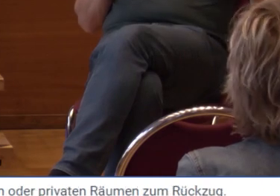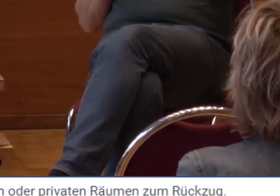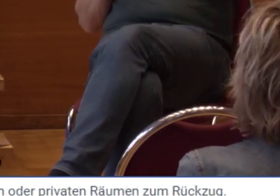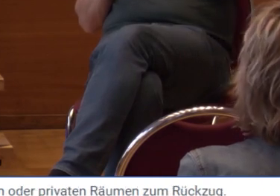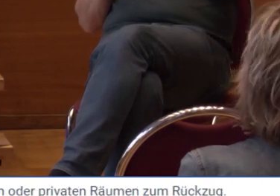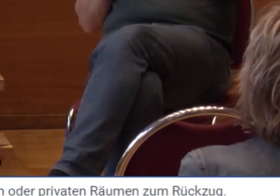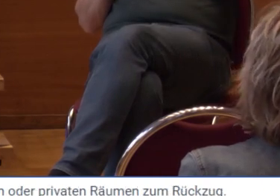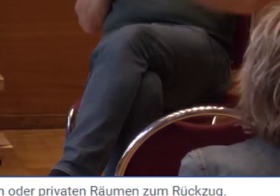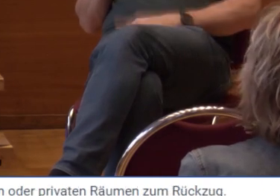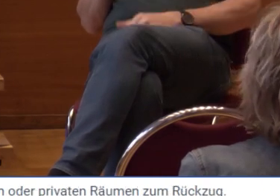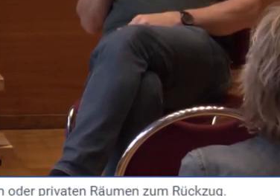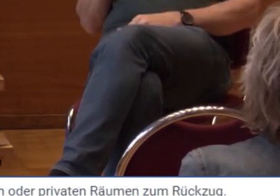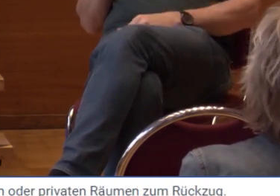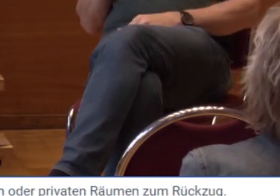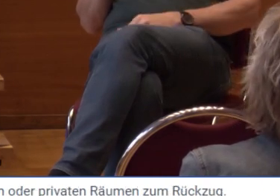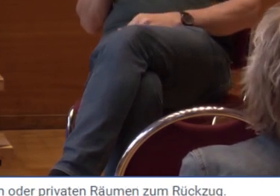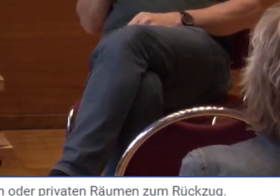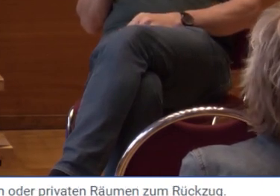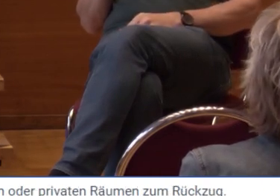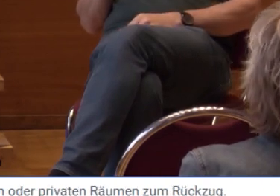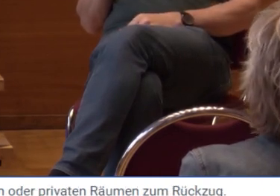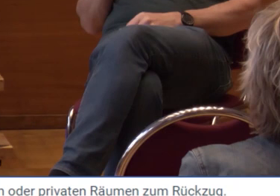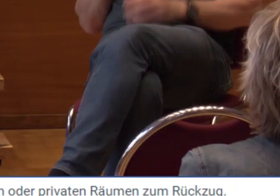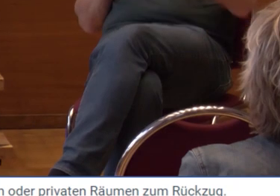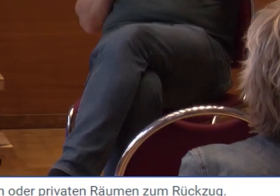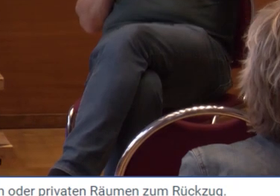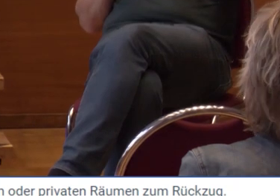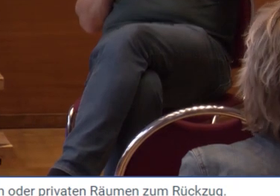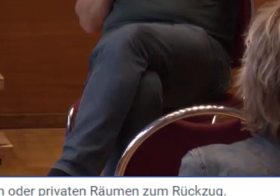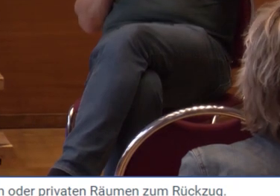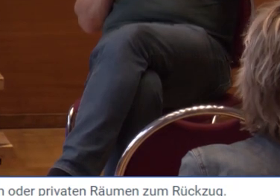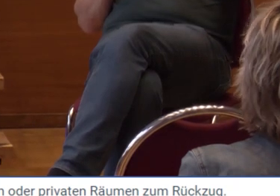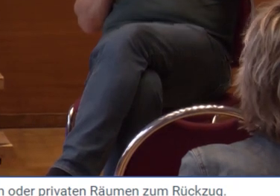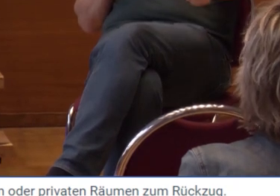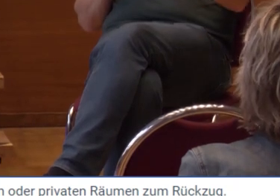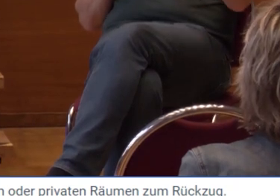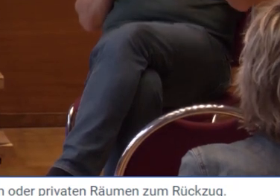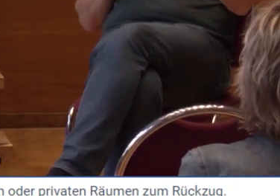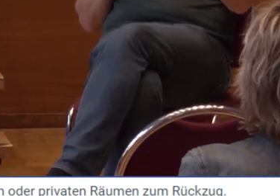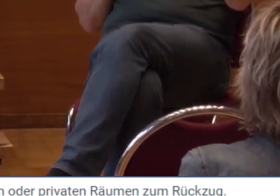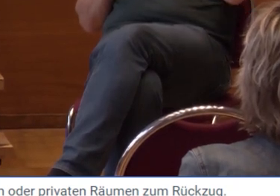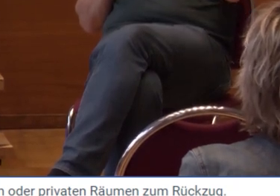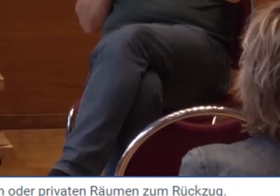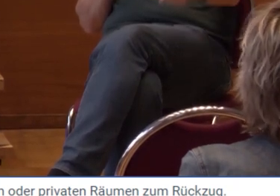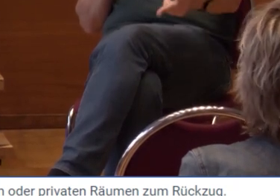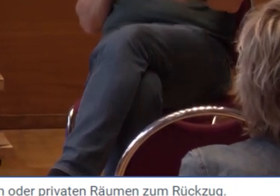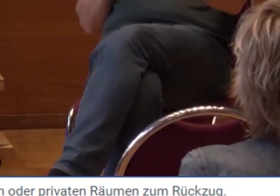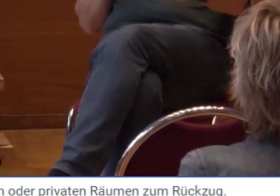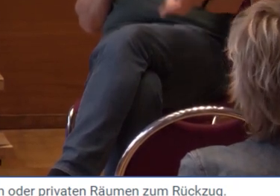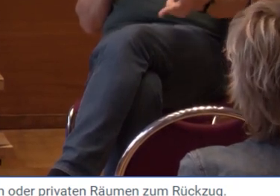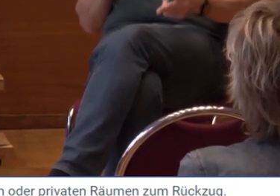die Zusammenarbeit in der Hilfeplanung was man heute besprochen haben also fokussiert auf Rechte der Betroffenen auf